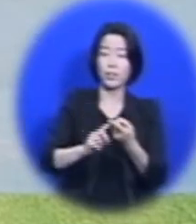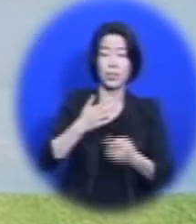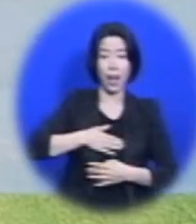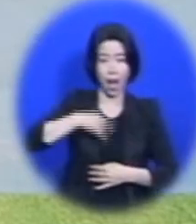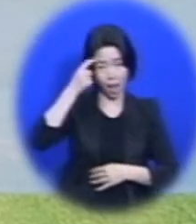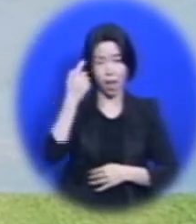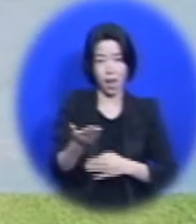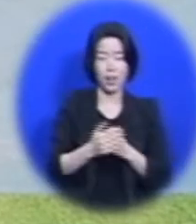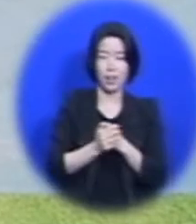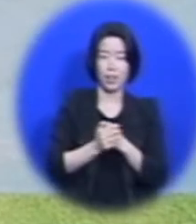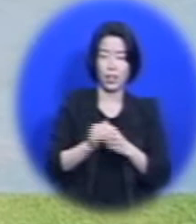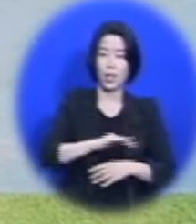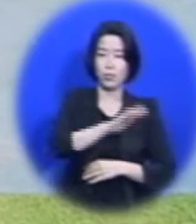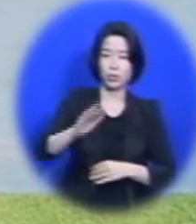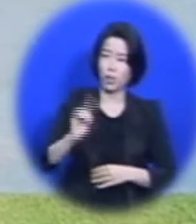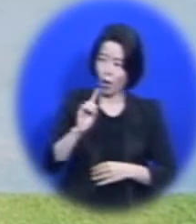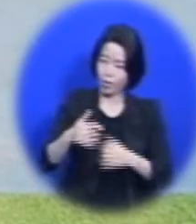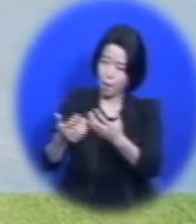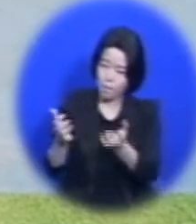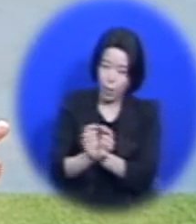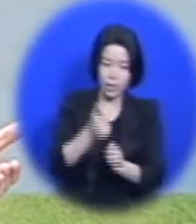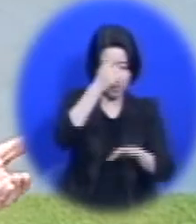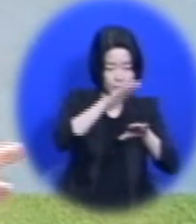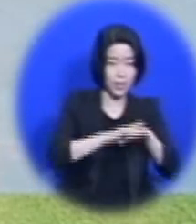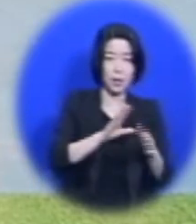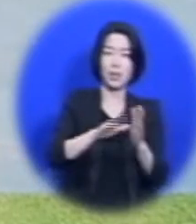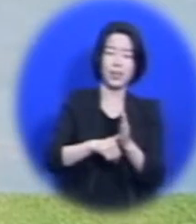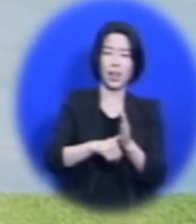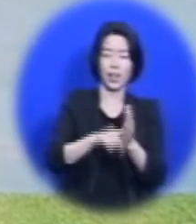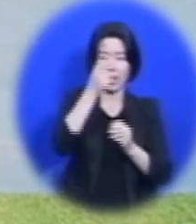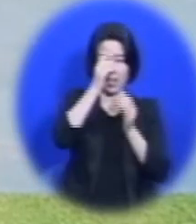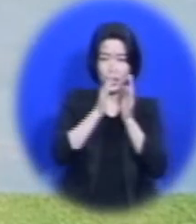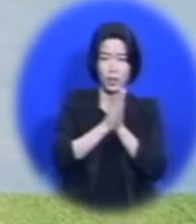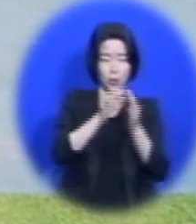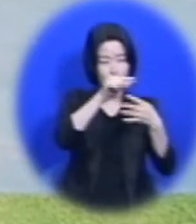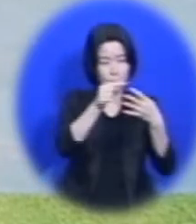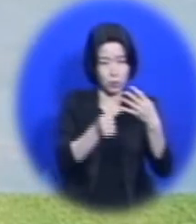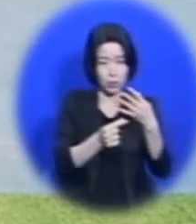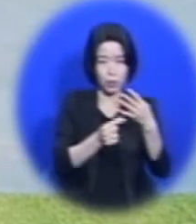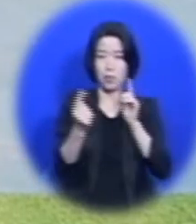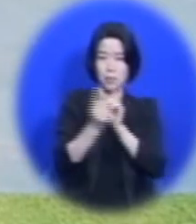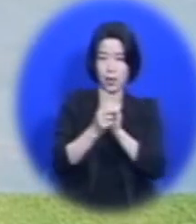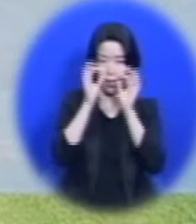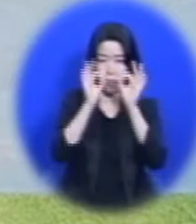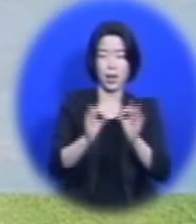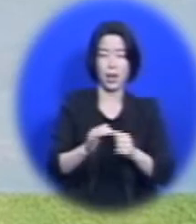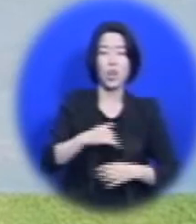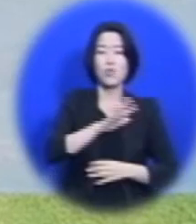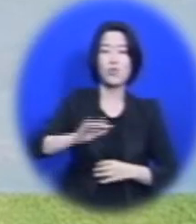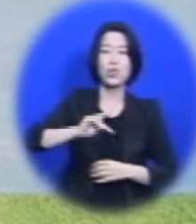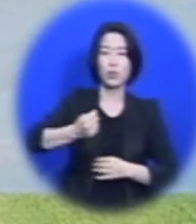아십니까? 우리도 어떤 모임이나 예배 때 이렇게 기도 순서를 맡아 보십시오. 그러면 우리도 기도할